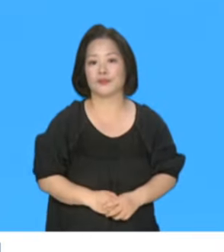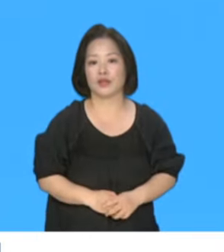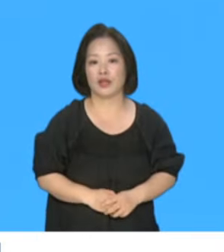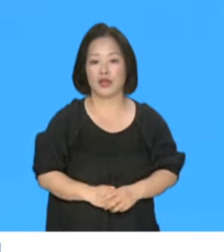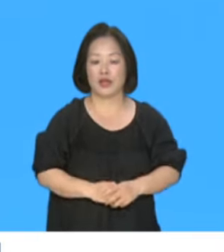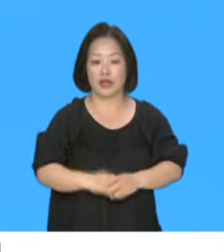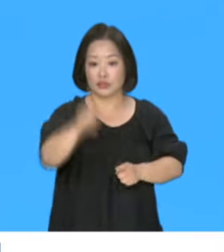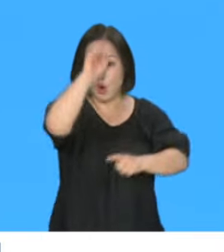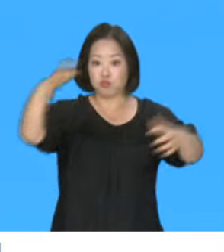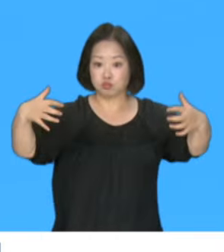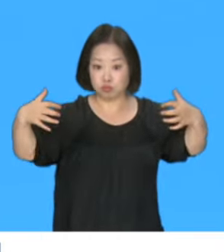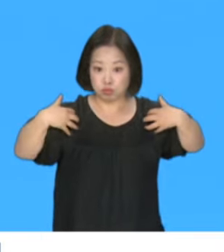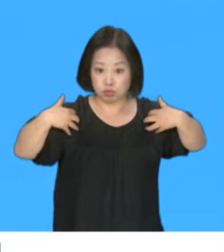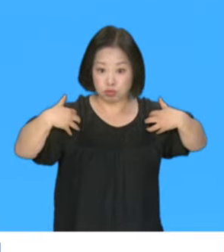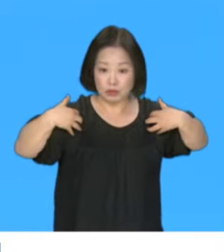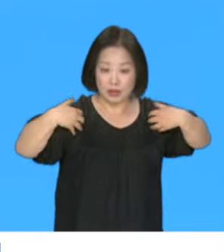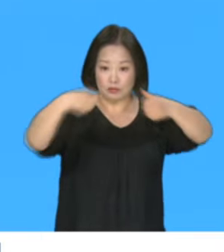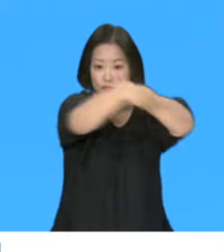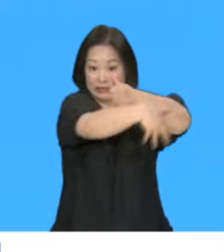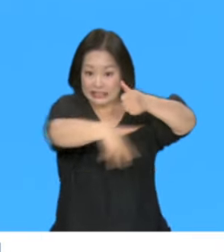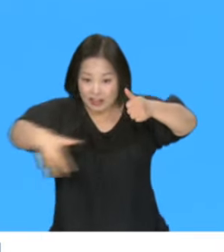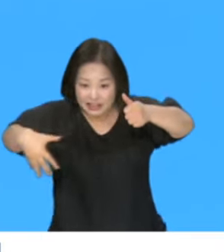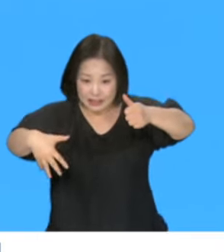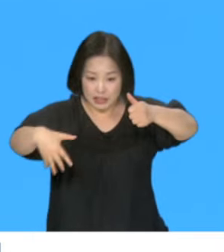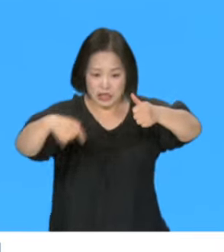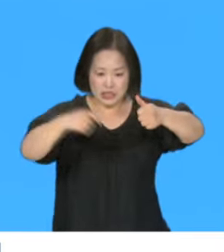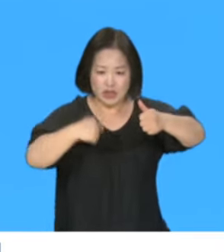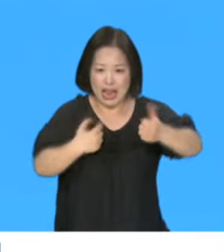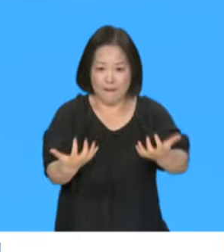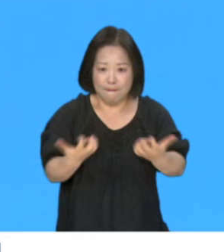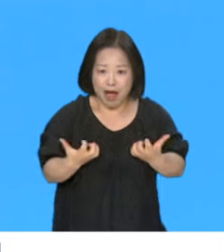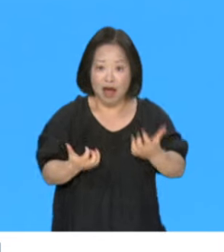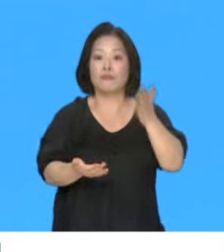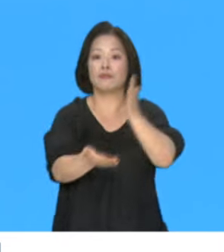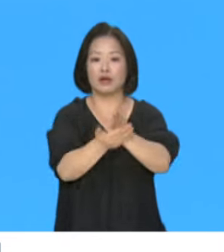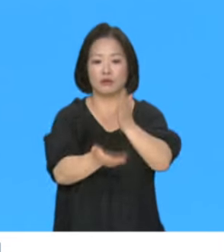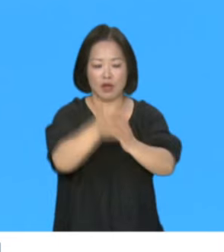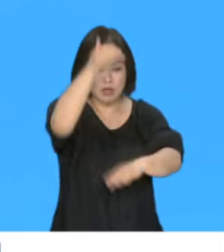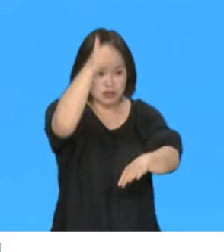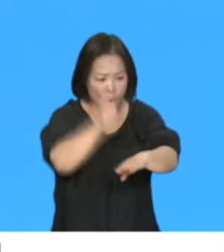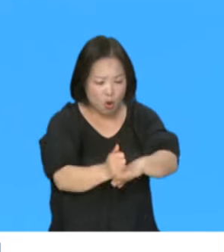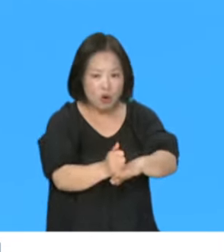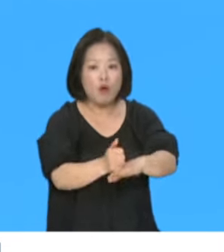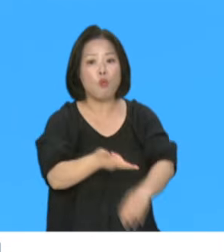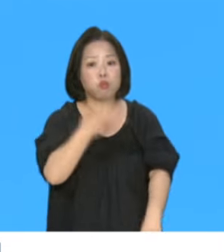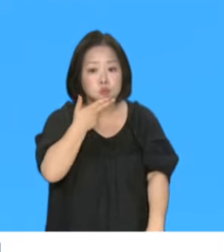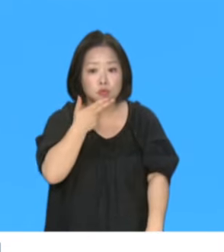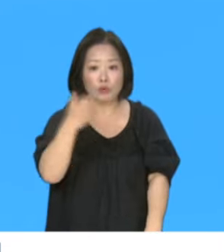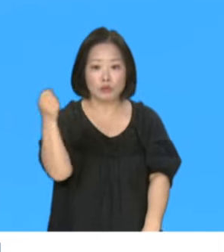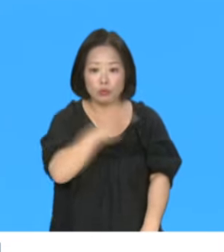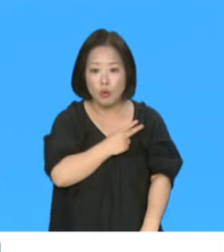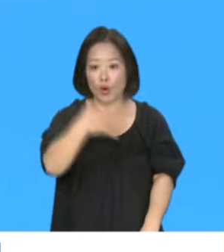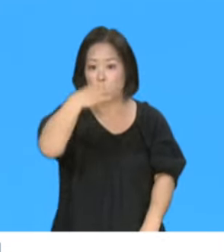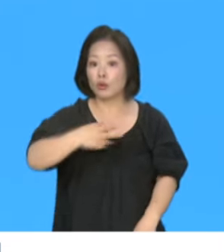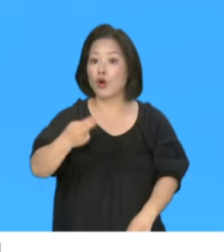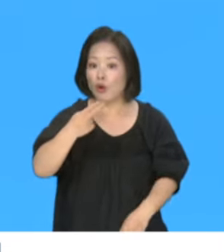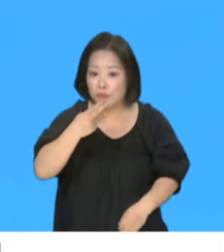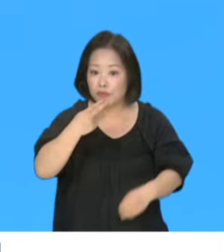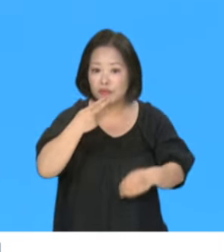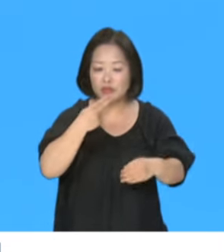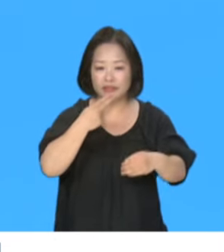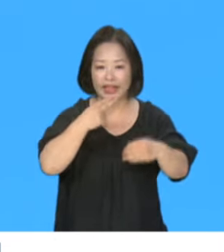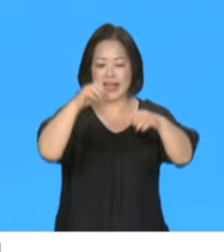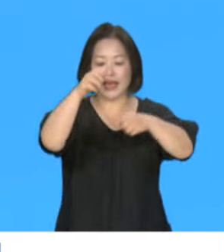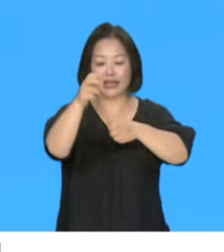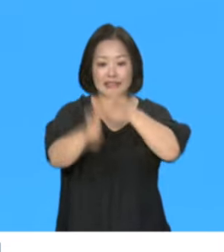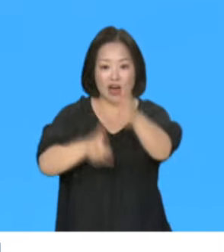각 부처는 부처 이기주의에서 벗어나 성과가 낮거나 비효율적인 예산을